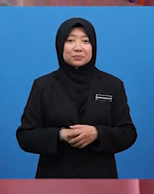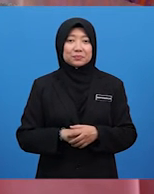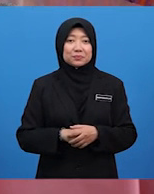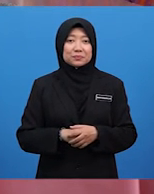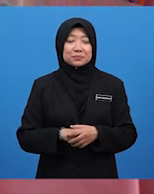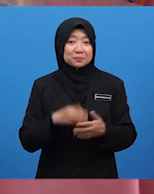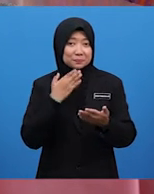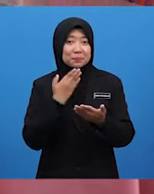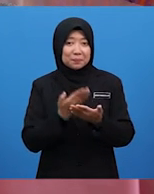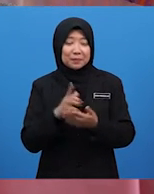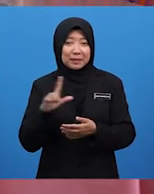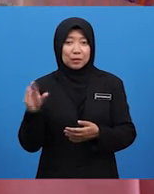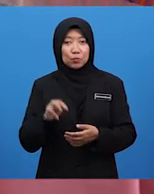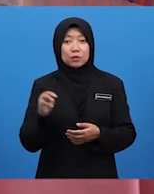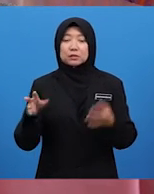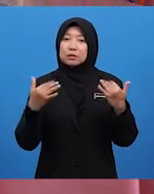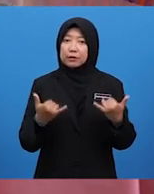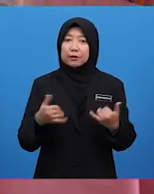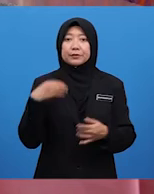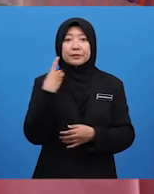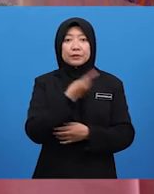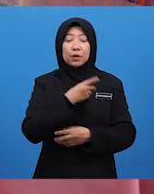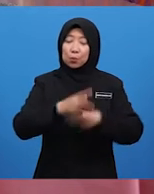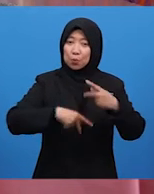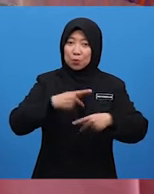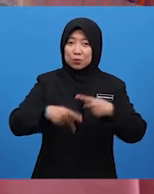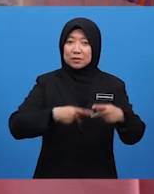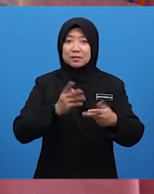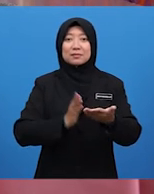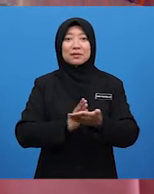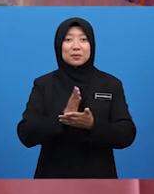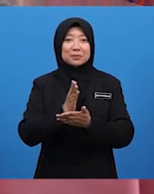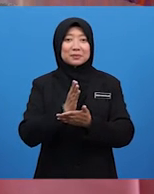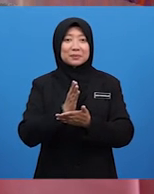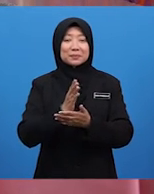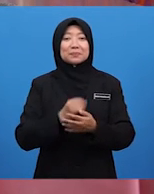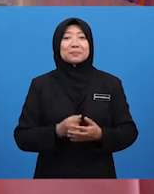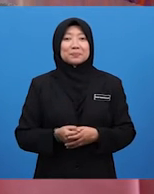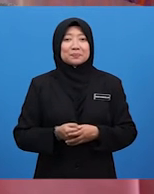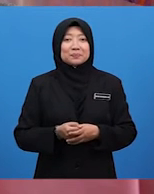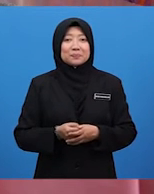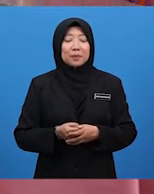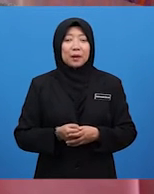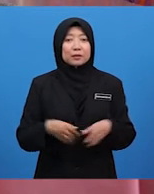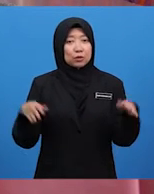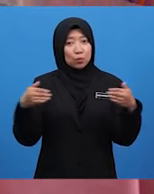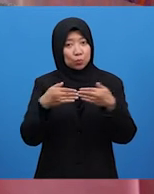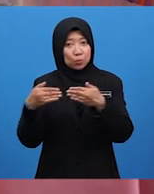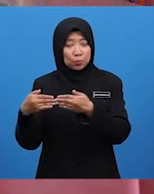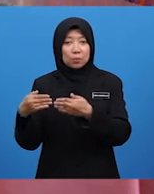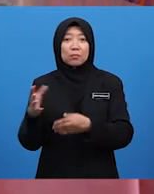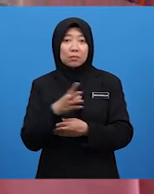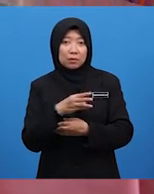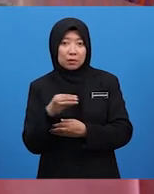Baiklah murid-murid, sekarang kita ke proses seterusnya iaitu mencantum